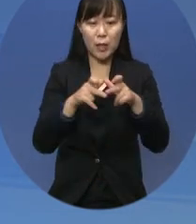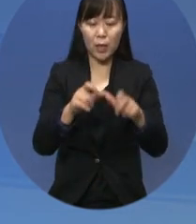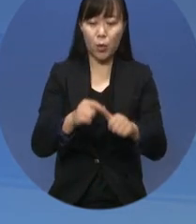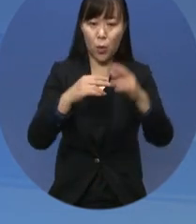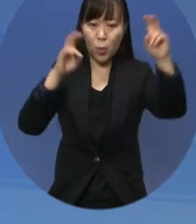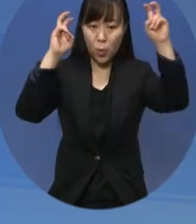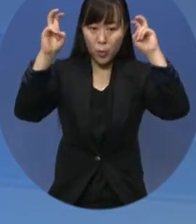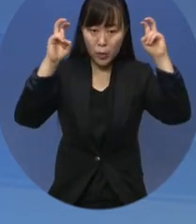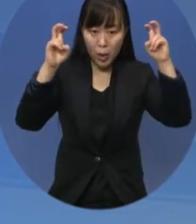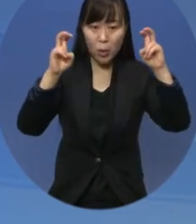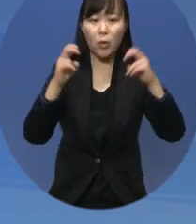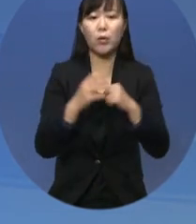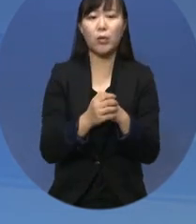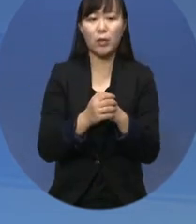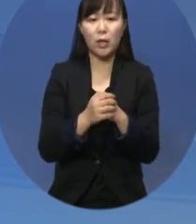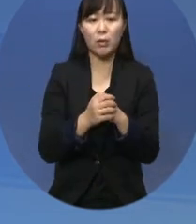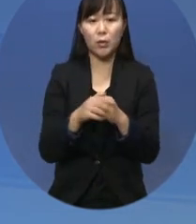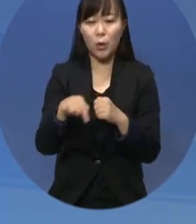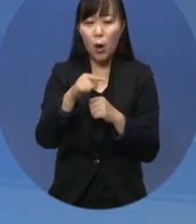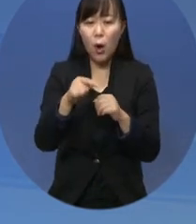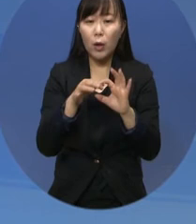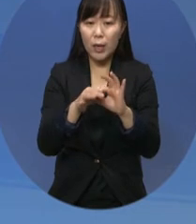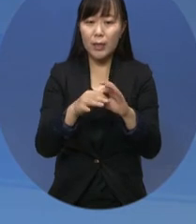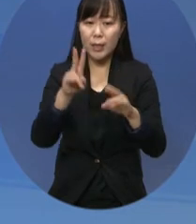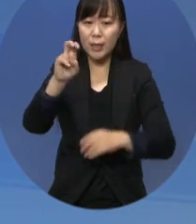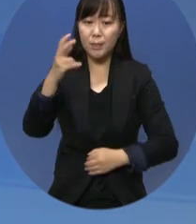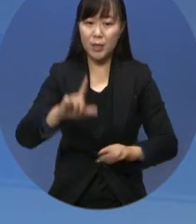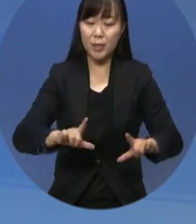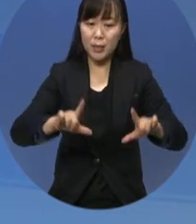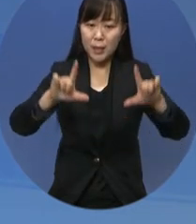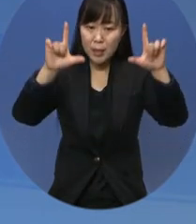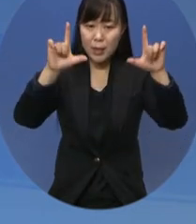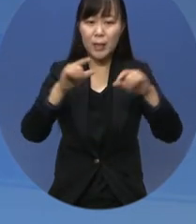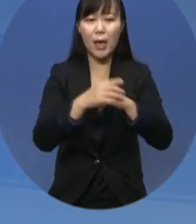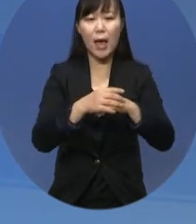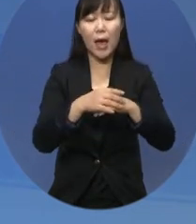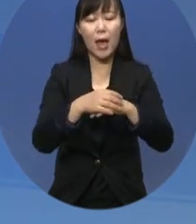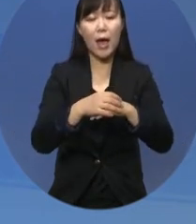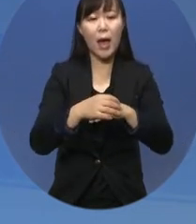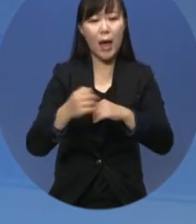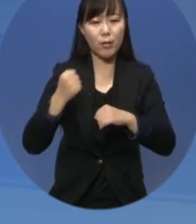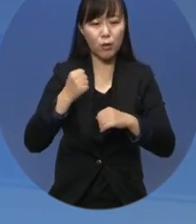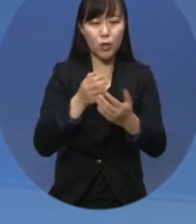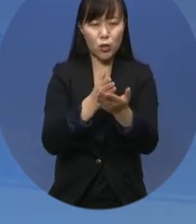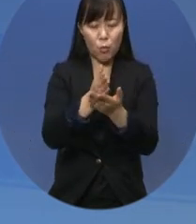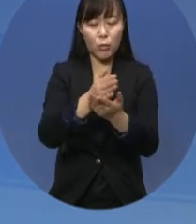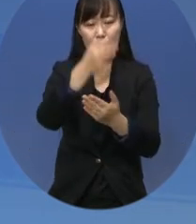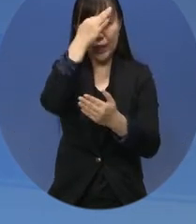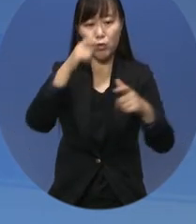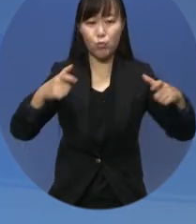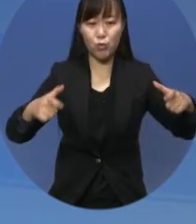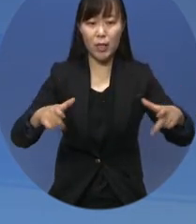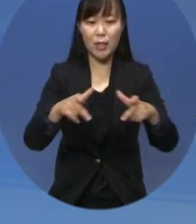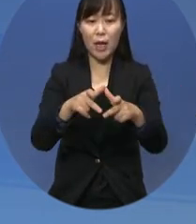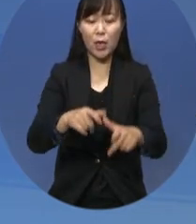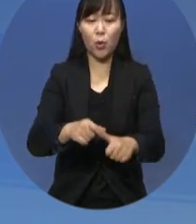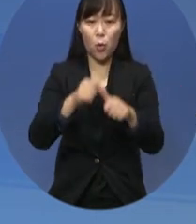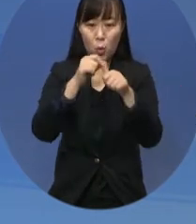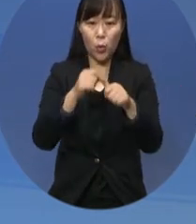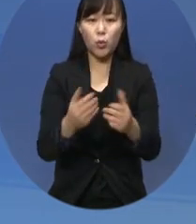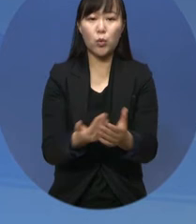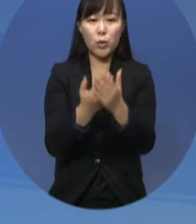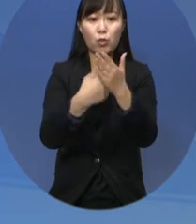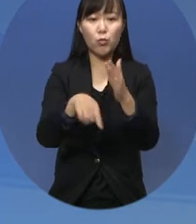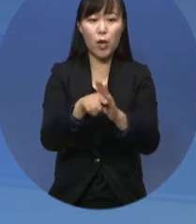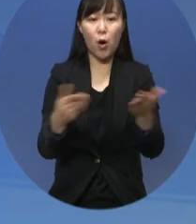한국장애인고용공단과 한국전력기술이 지난달 27일 에너지 전문기술 분야 장애인 고용 촉진을 위한 업무 협약을